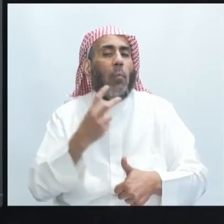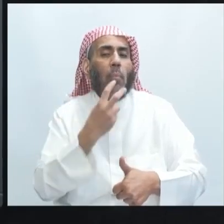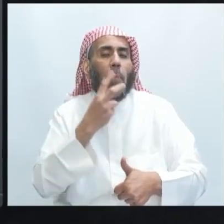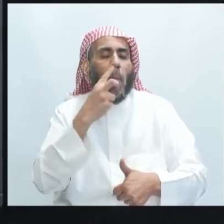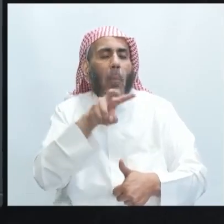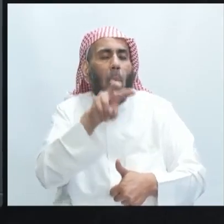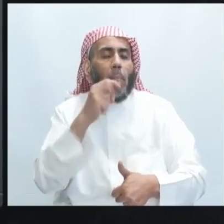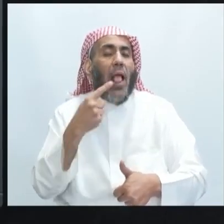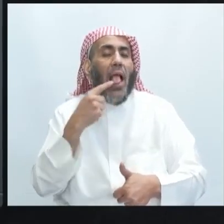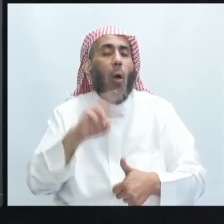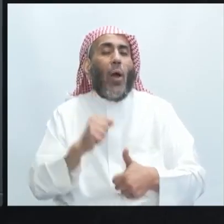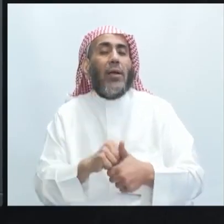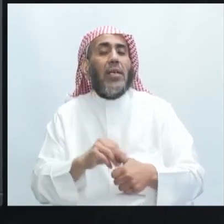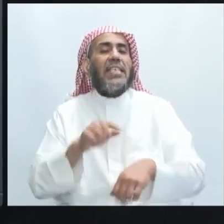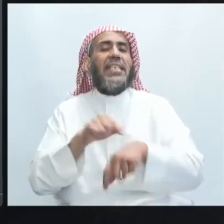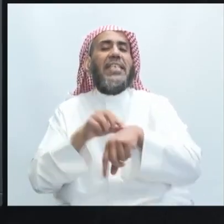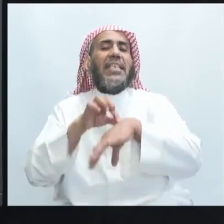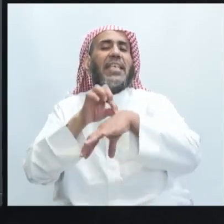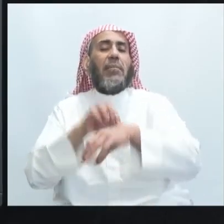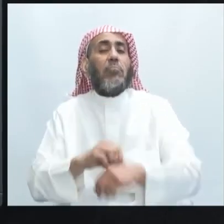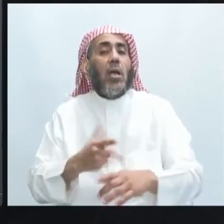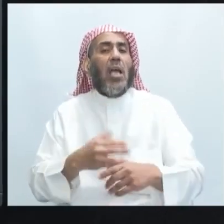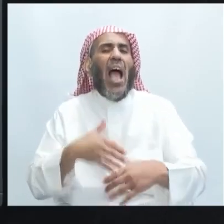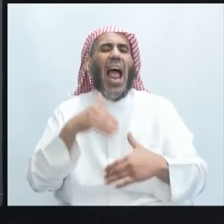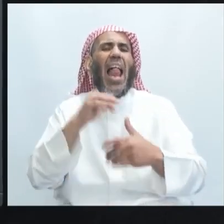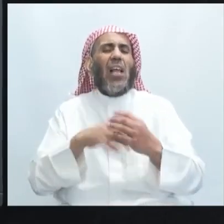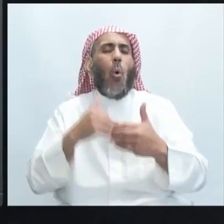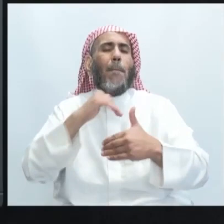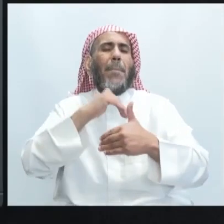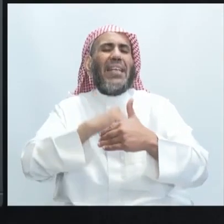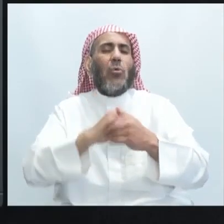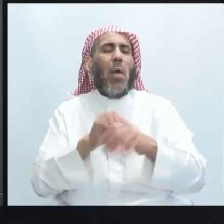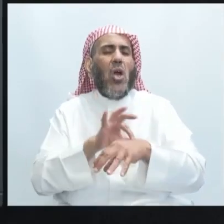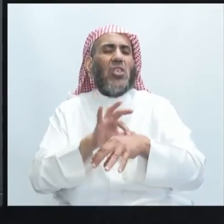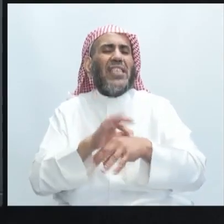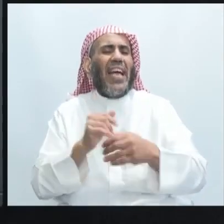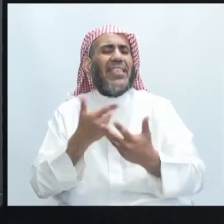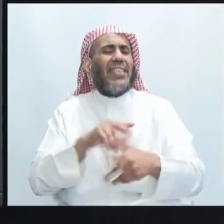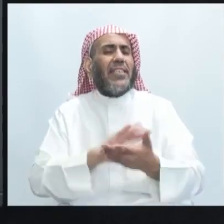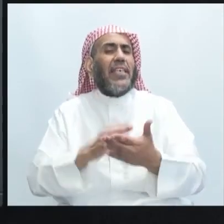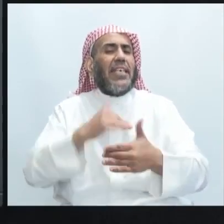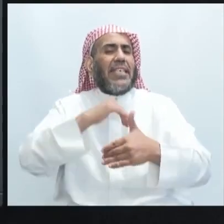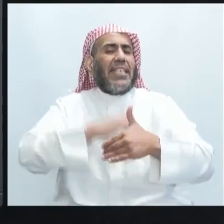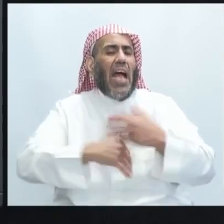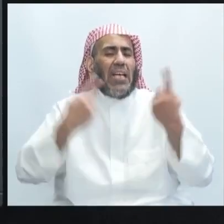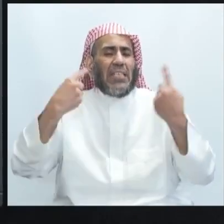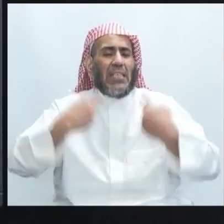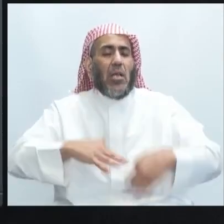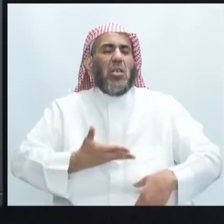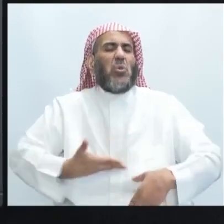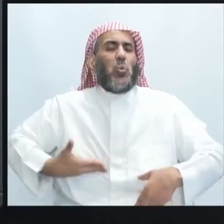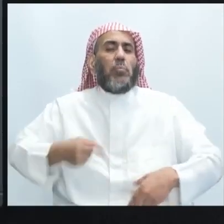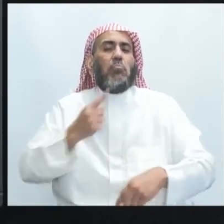ذوقيه احسنتم جلديه الحشويه هي ما يدخل او ما يحس به الشخص داخل جسمه من جوع